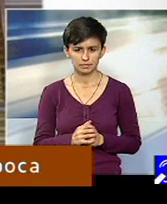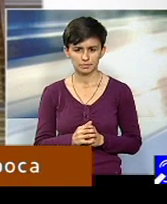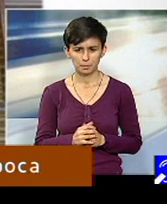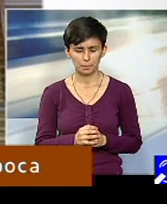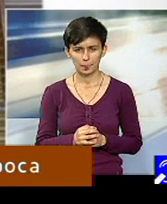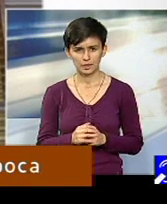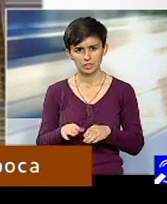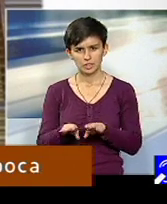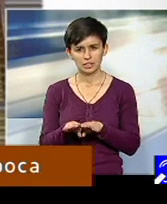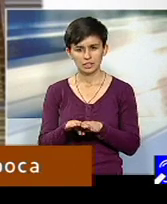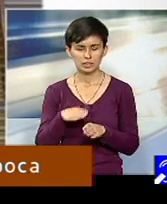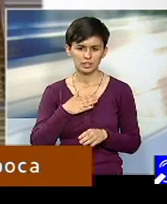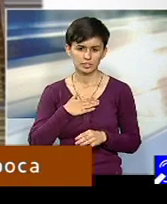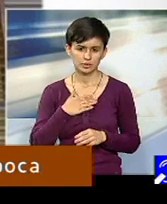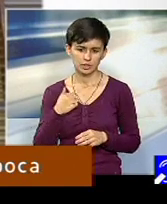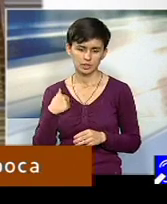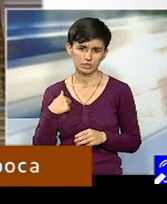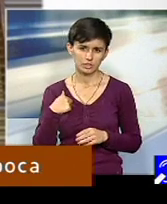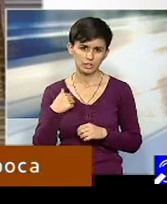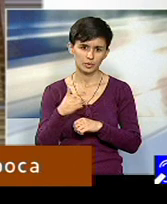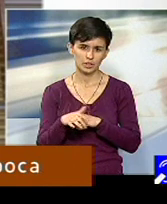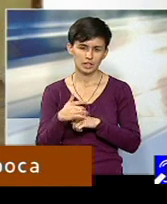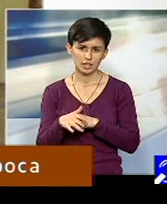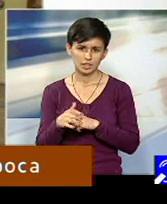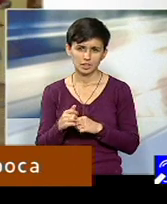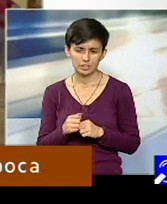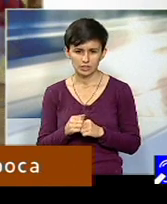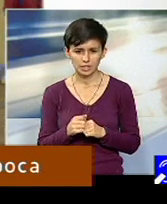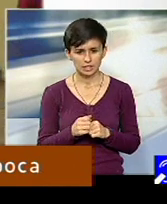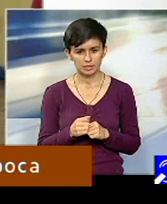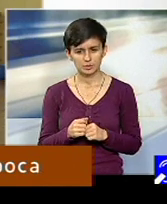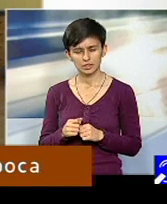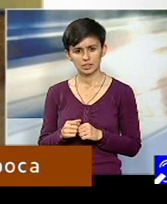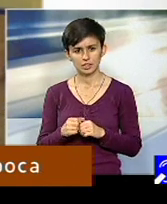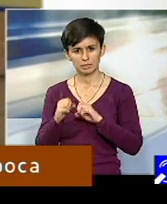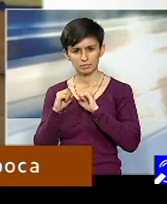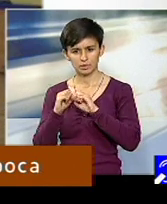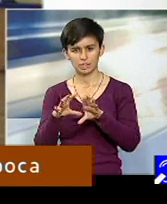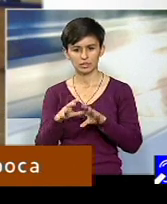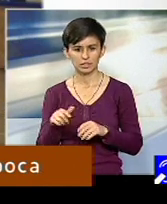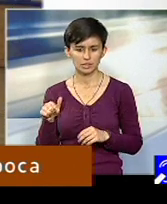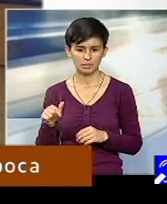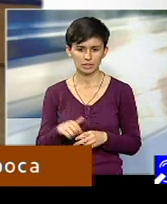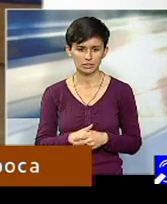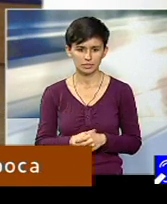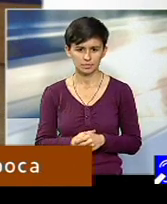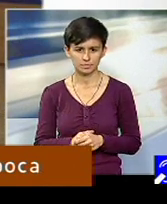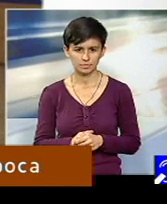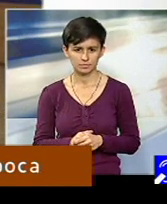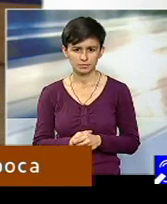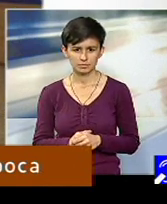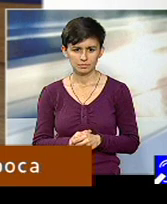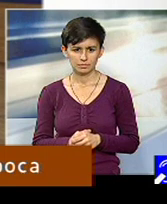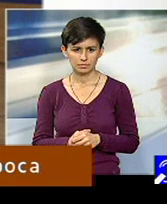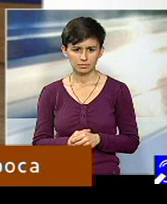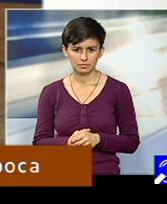colegii mei sau uneori și eu încercăm să dăm chiar acolo și putem comunica și